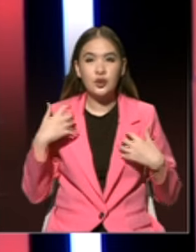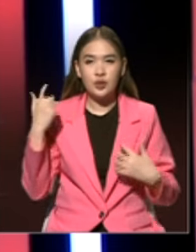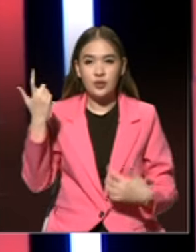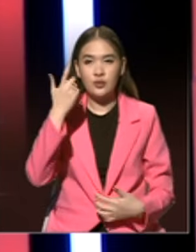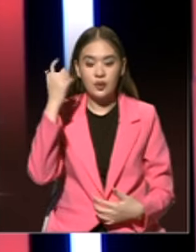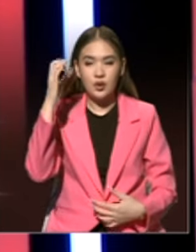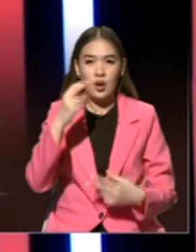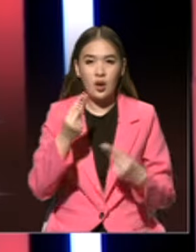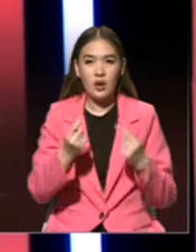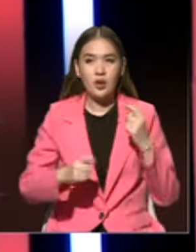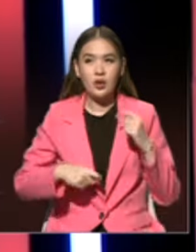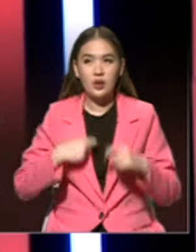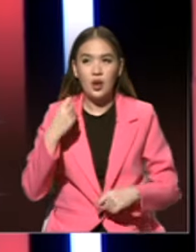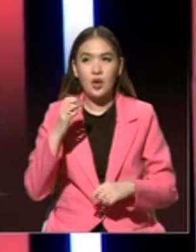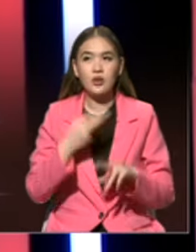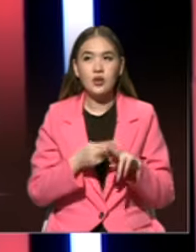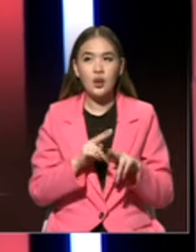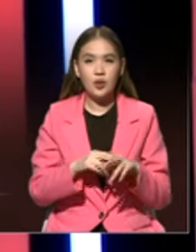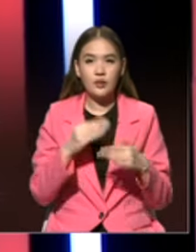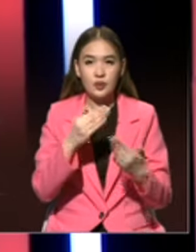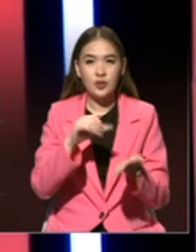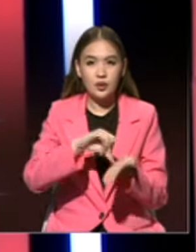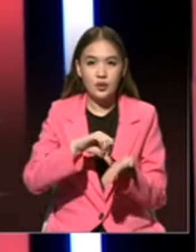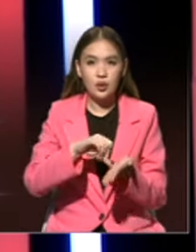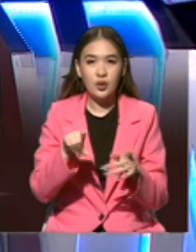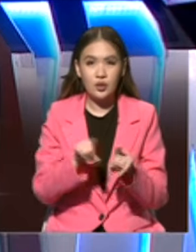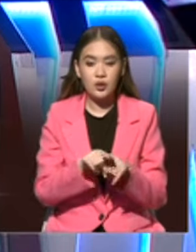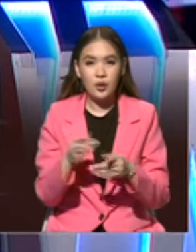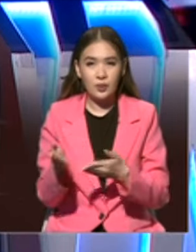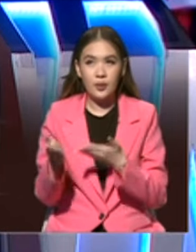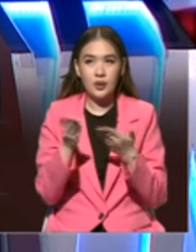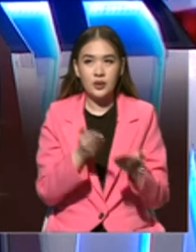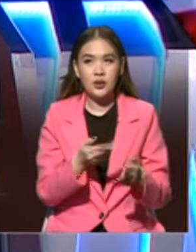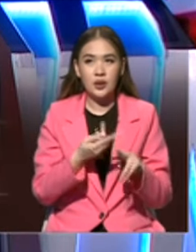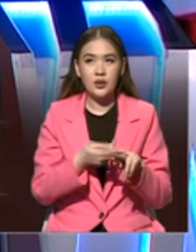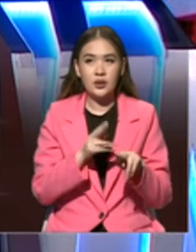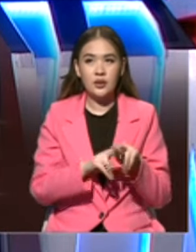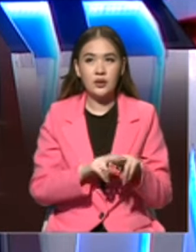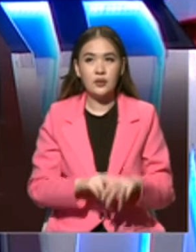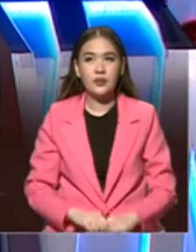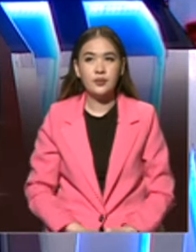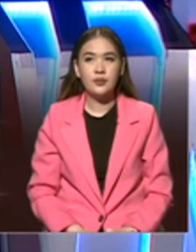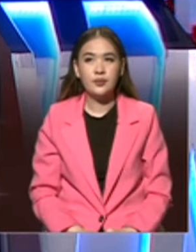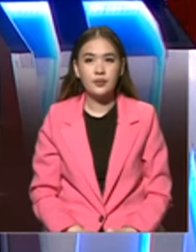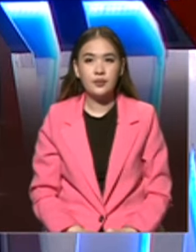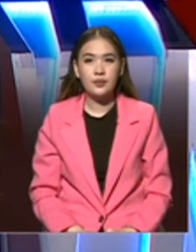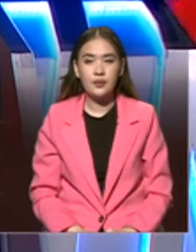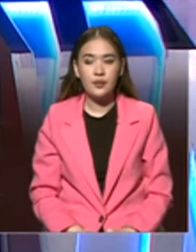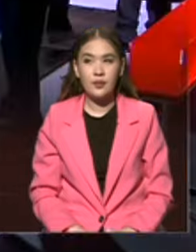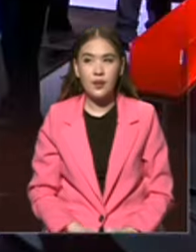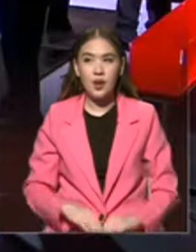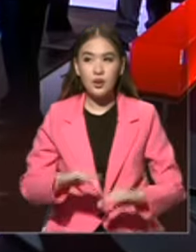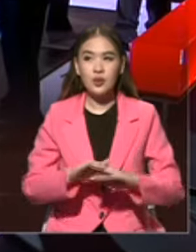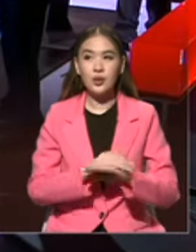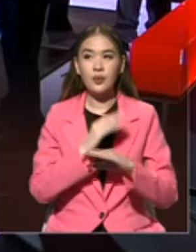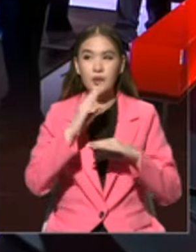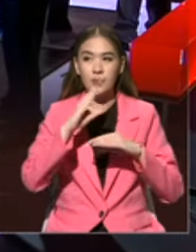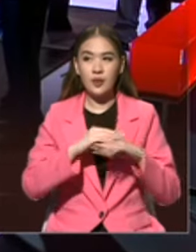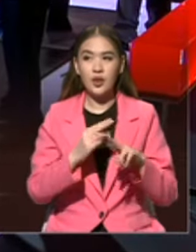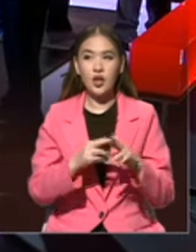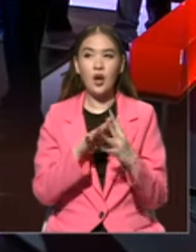малдың шығыны. Сізде сол енді салада болғаннан кейін сізді шақырып отырмыз ғой. Рұқсат бар. Иә. Кеш жарық. Мынау